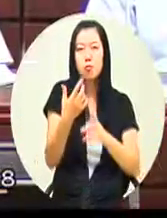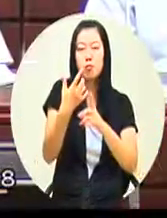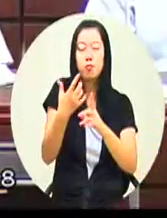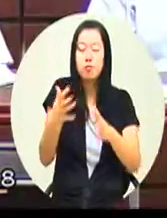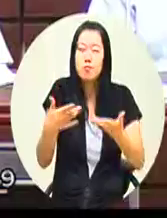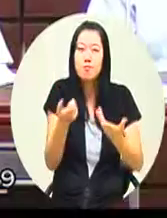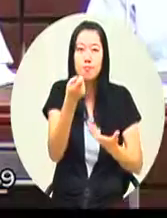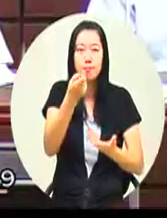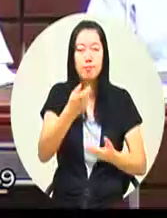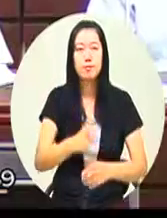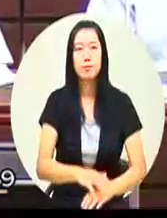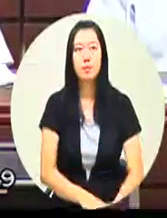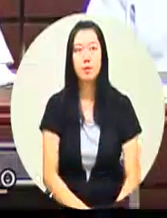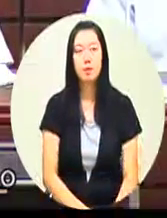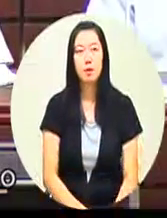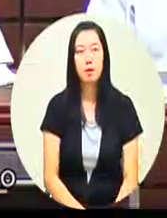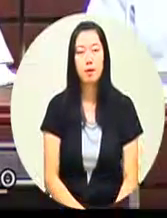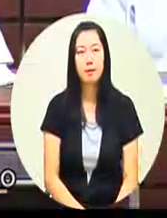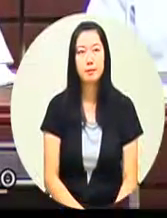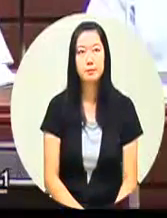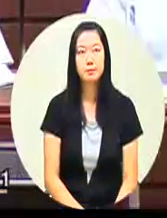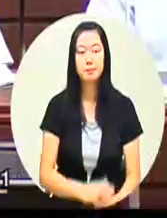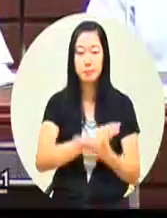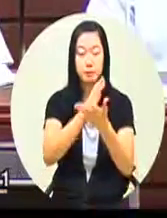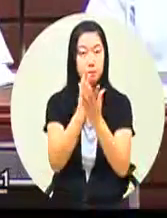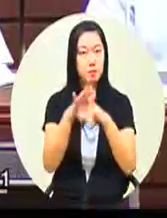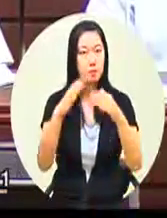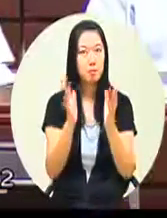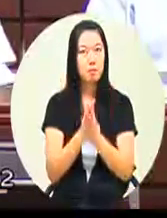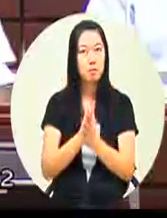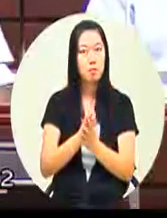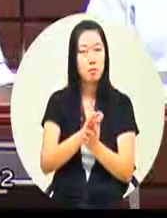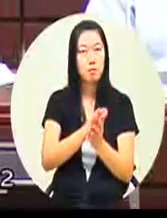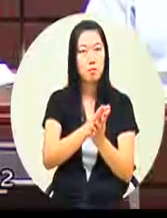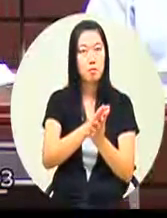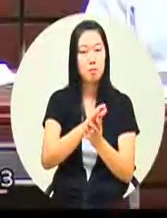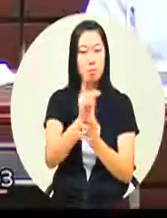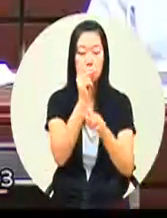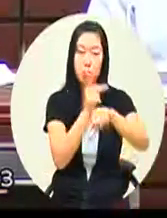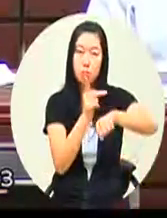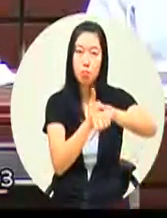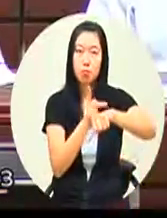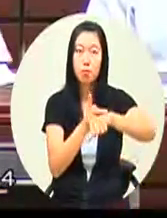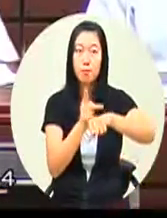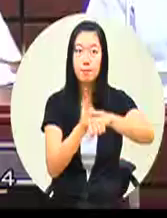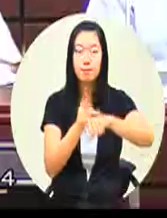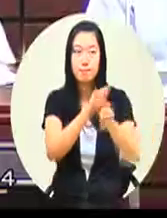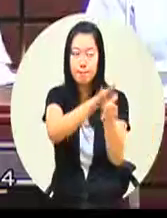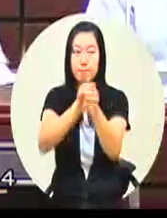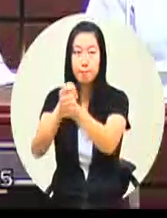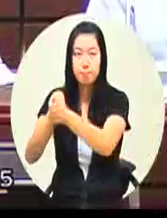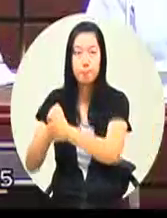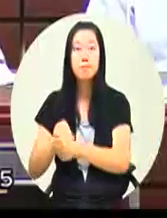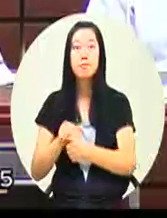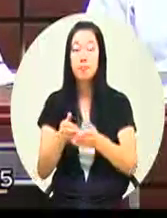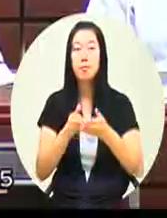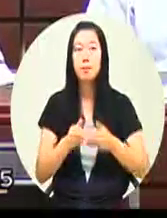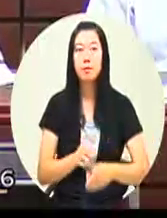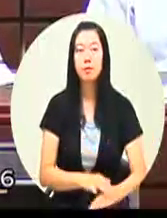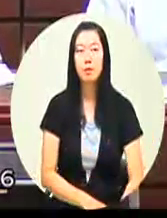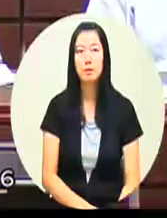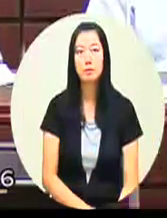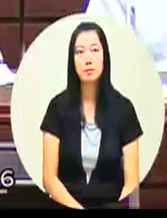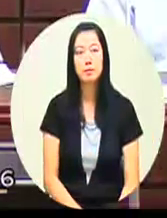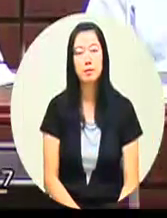少，少之又少啊。所以这一些都是我们该去做一个科技化的一个调节，一个作为啦。哦啊，这一方